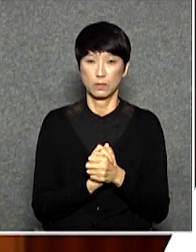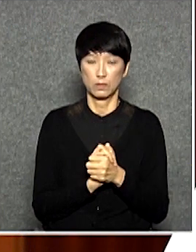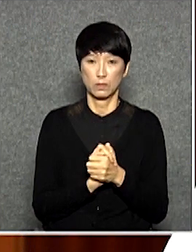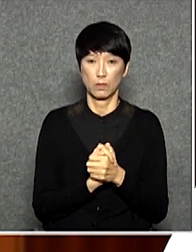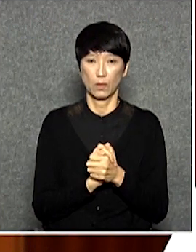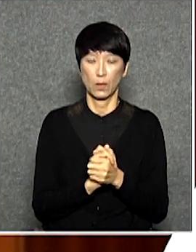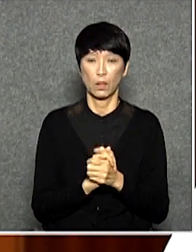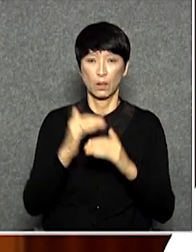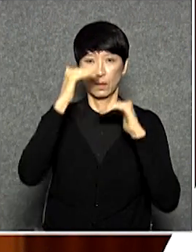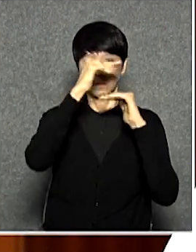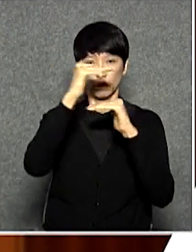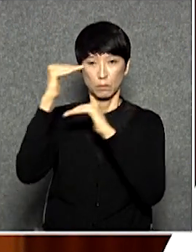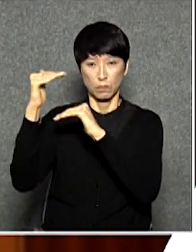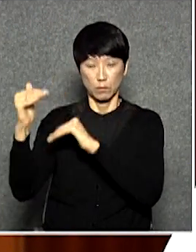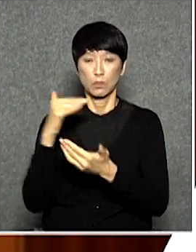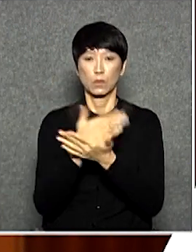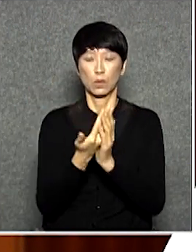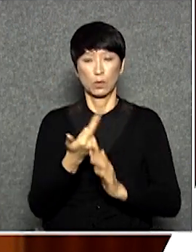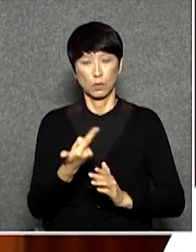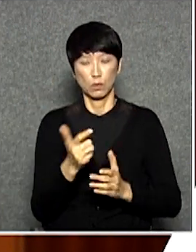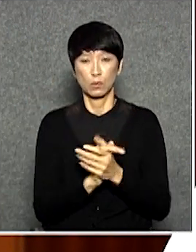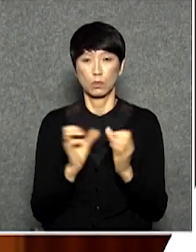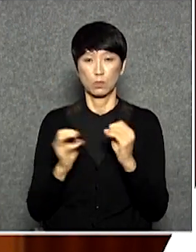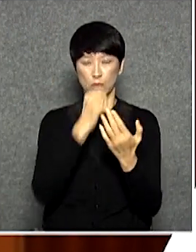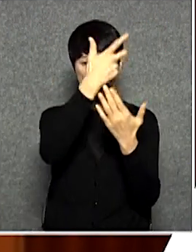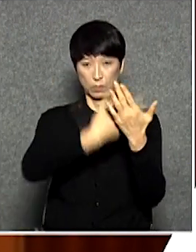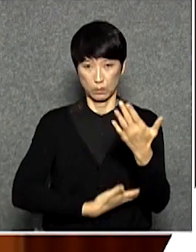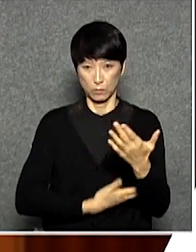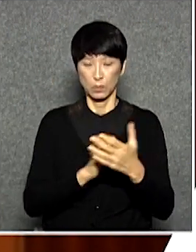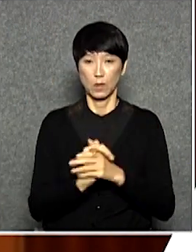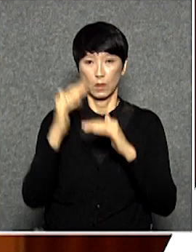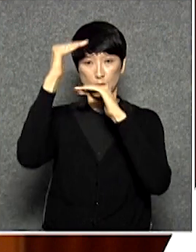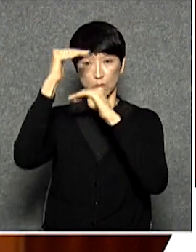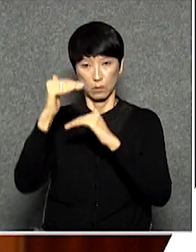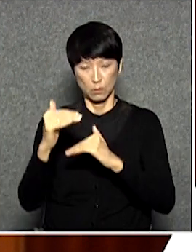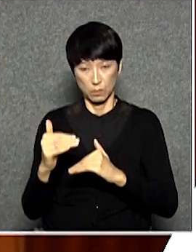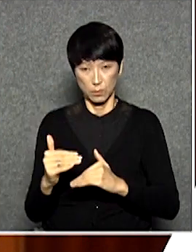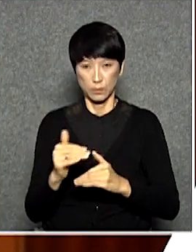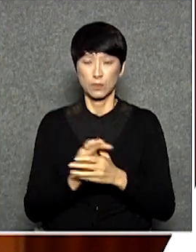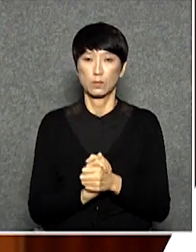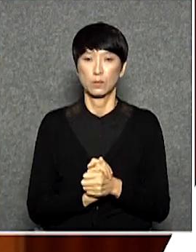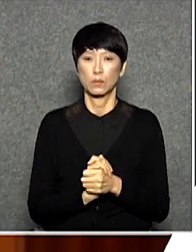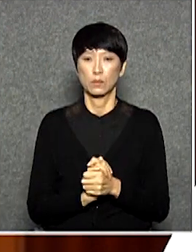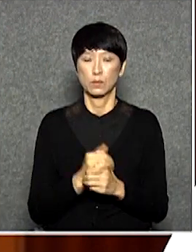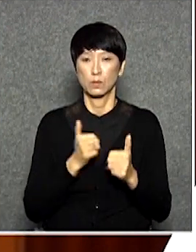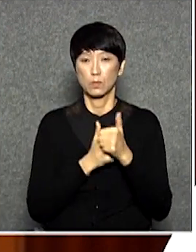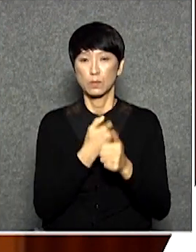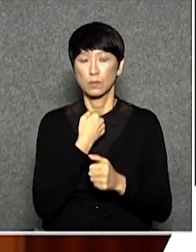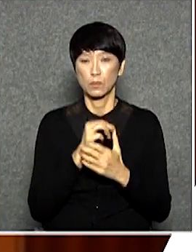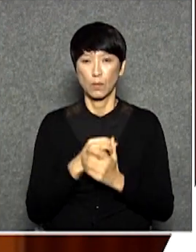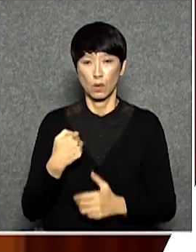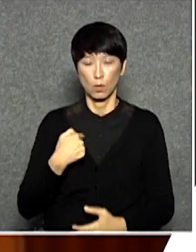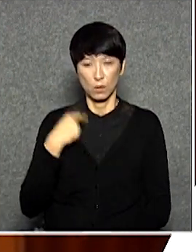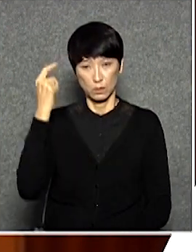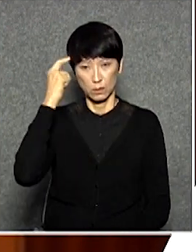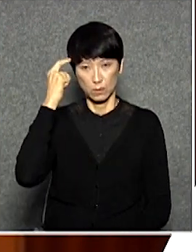規限，包括咗議事規則啦，同埋嗰個程序等等。咁其實呢，在我的了解當